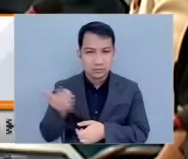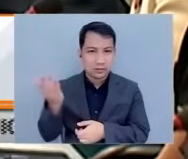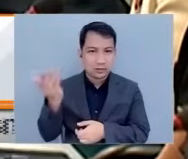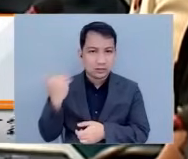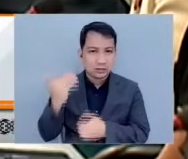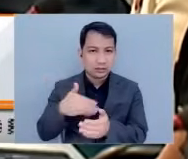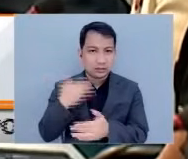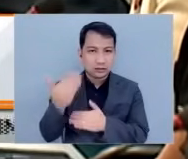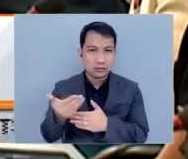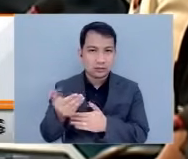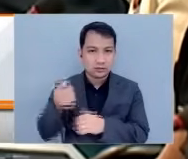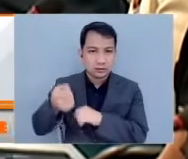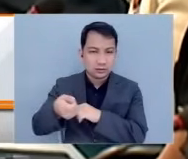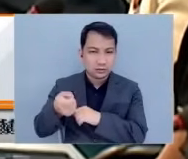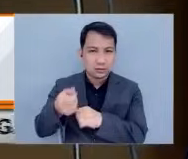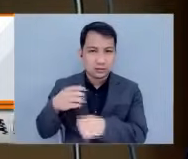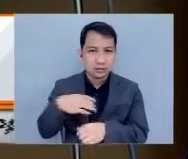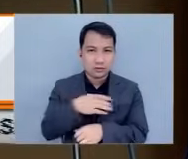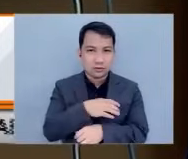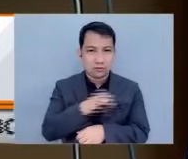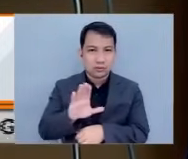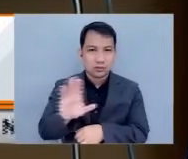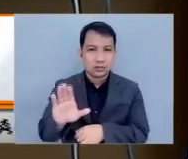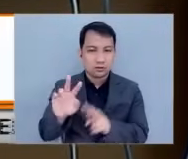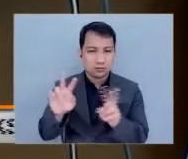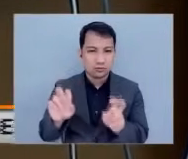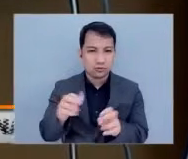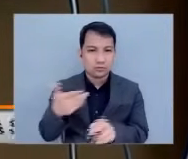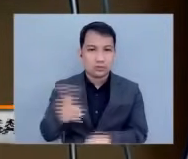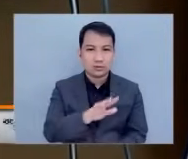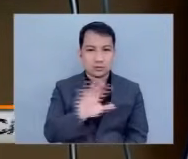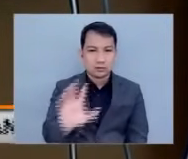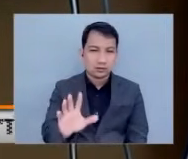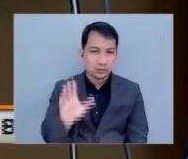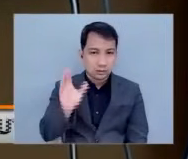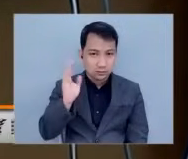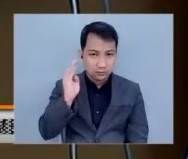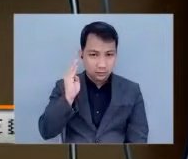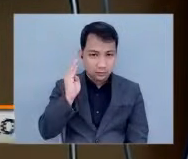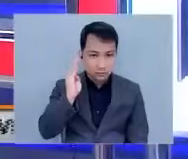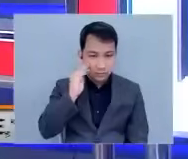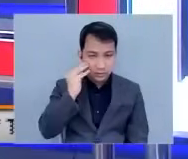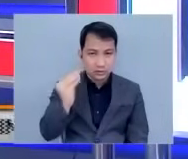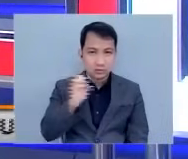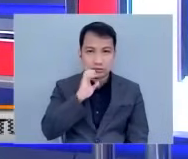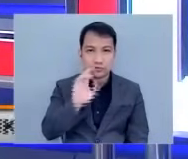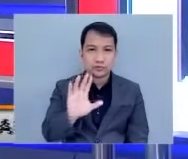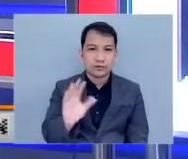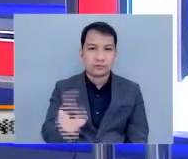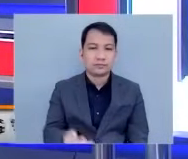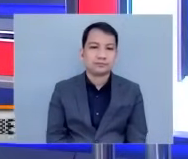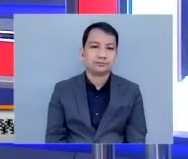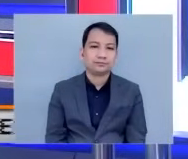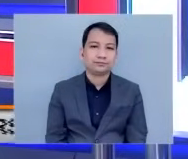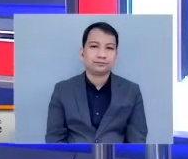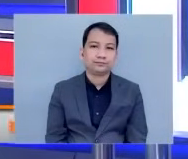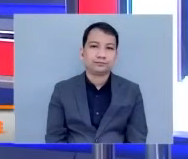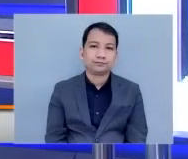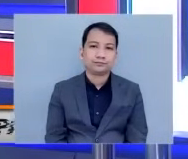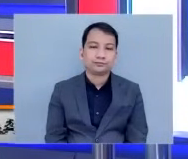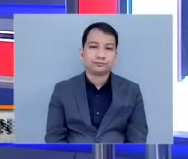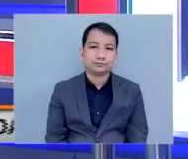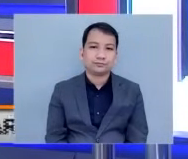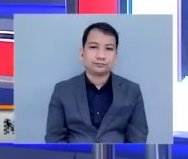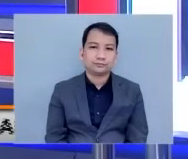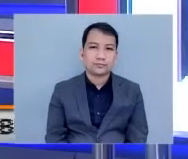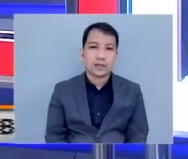kamara sa issue. Nagbabalita mula sa frontline, Marian Enriquez, News 5. Naibalik na sa kanyang pamilyang sanggol na